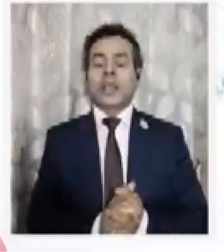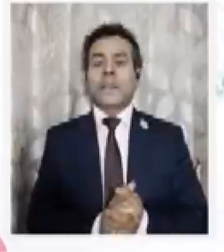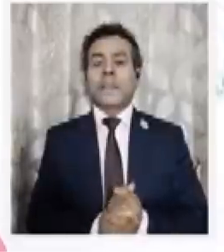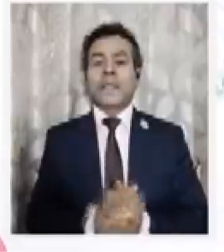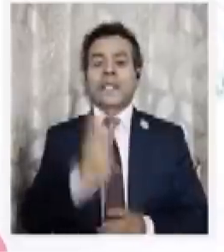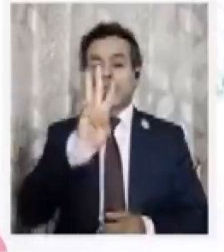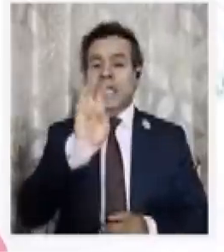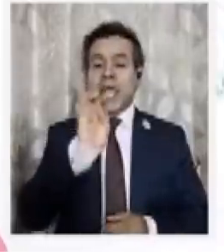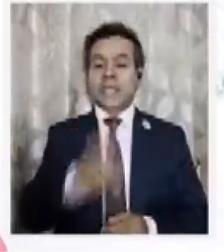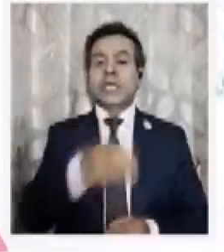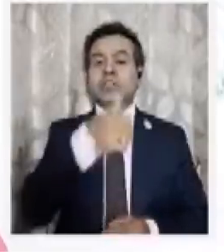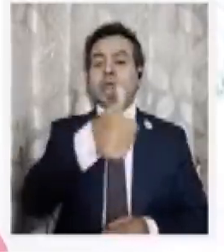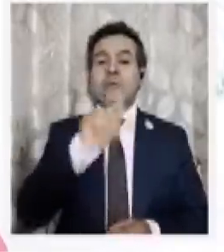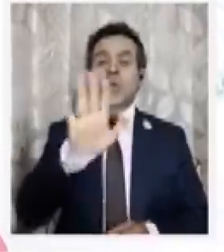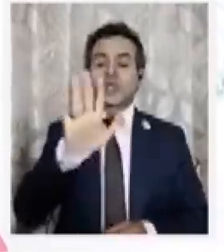3,065টি।